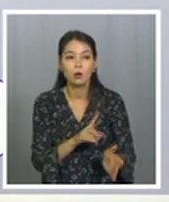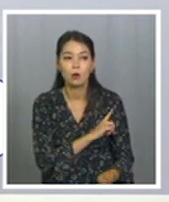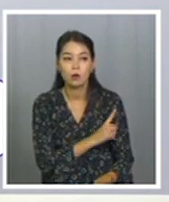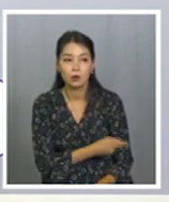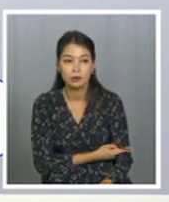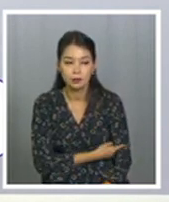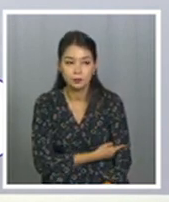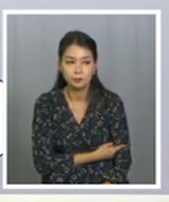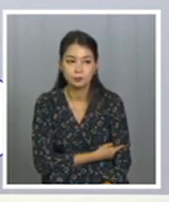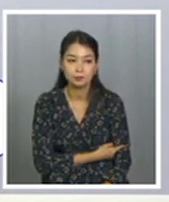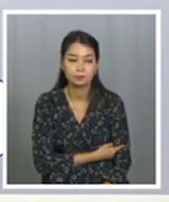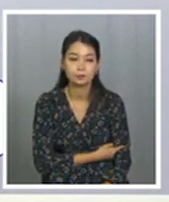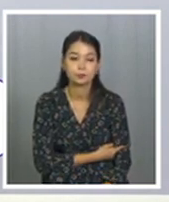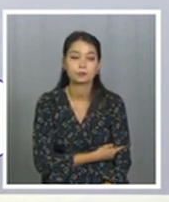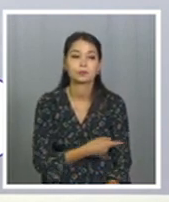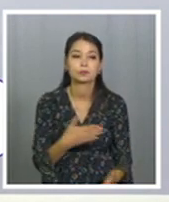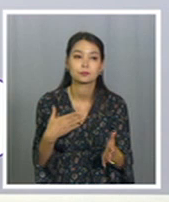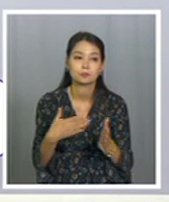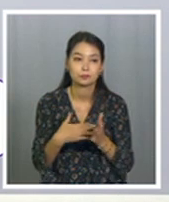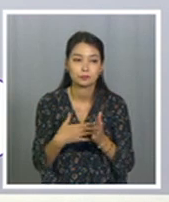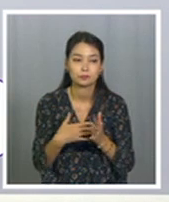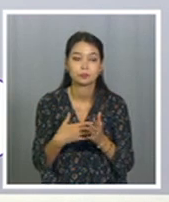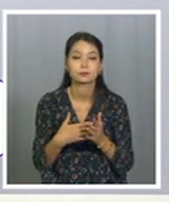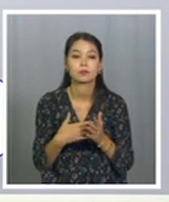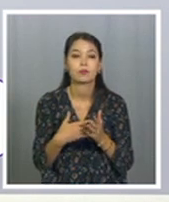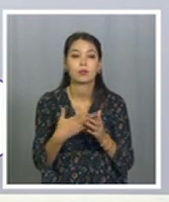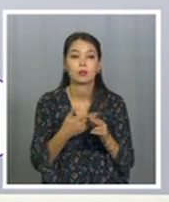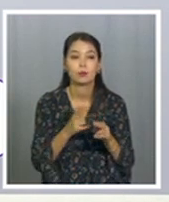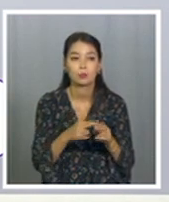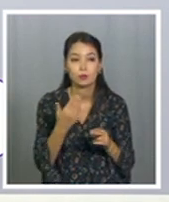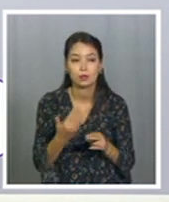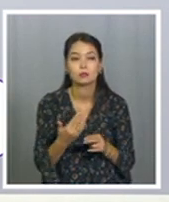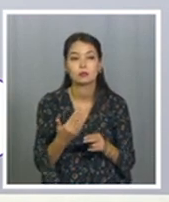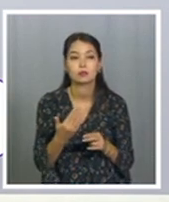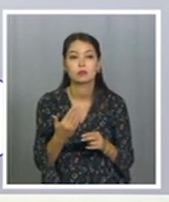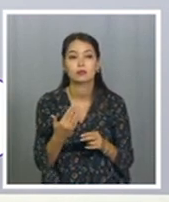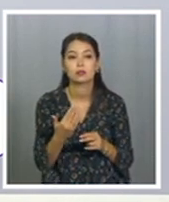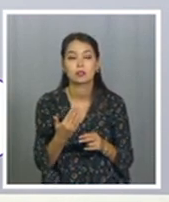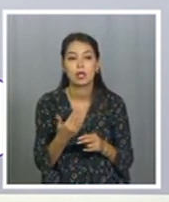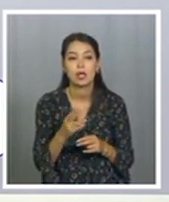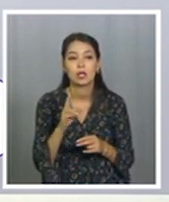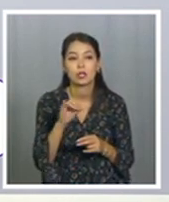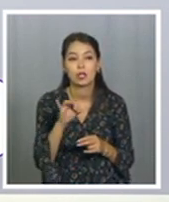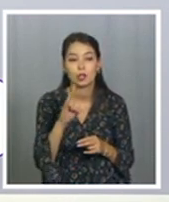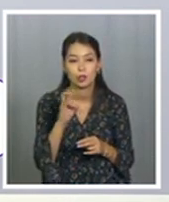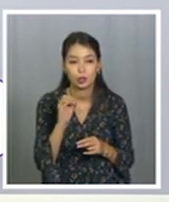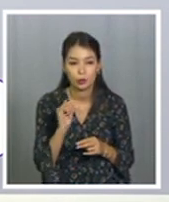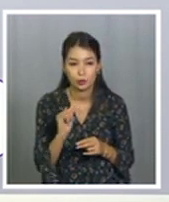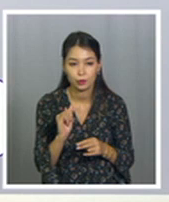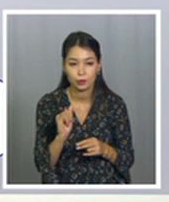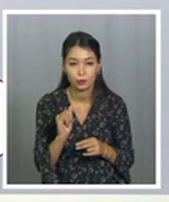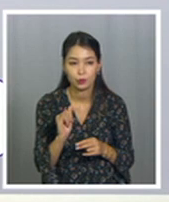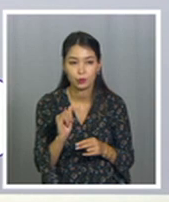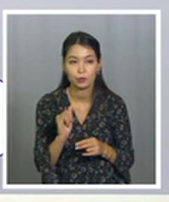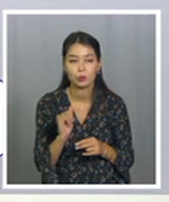міне E max. Онда жаңа біз айттық, кернеуіміз пи